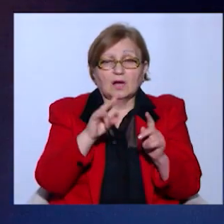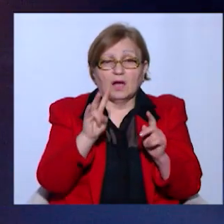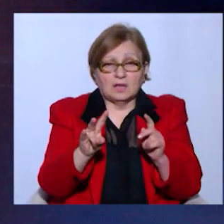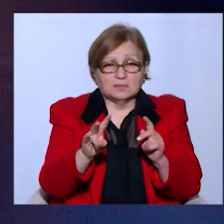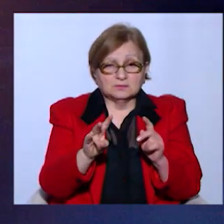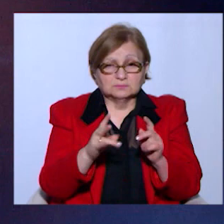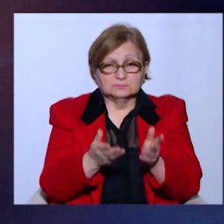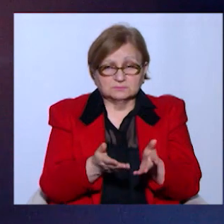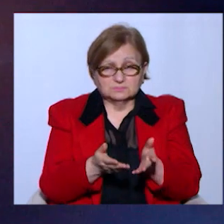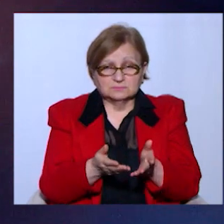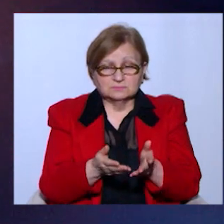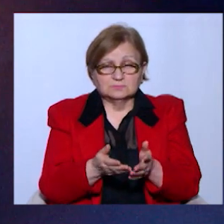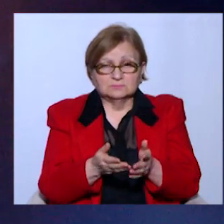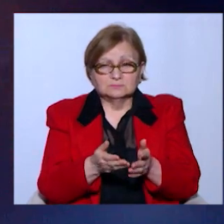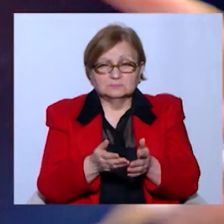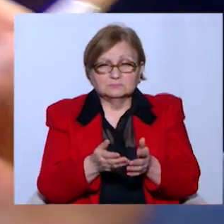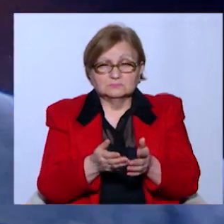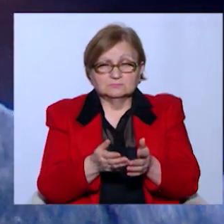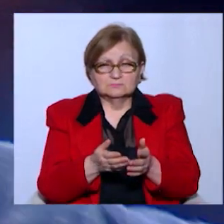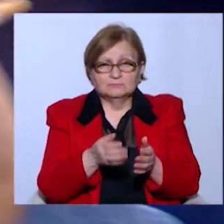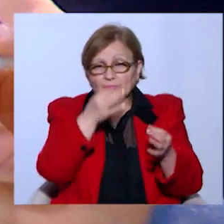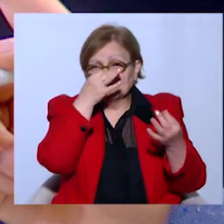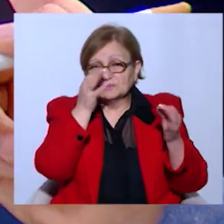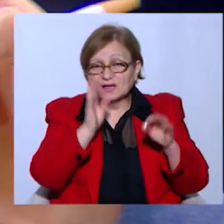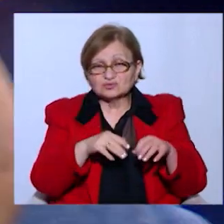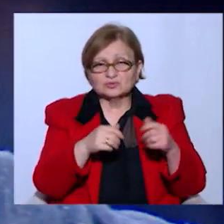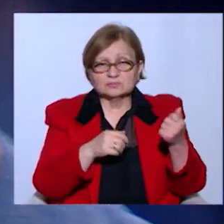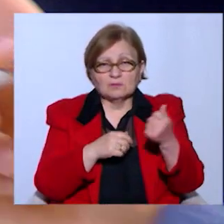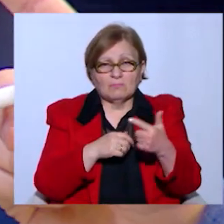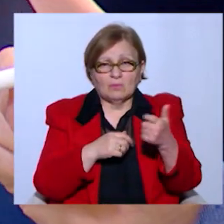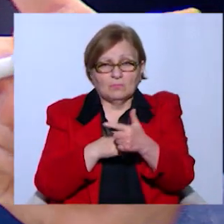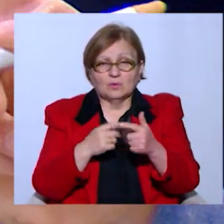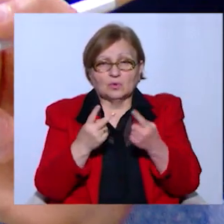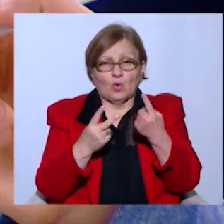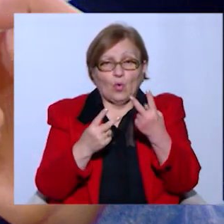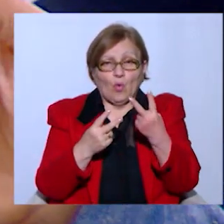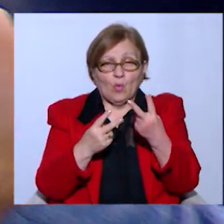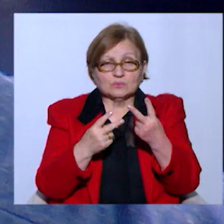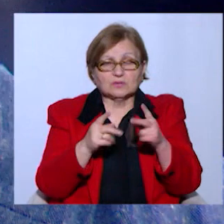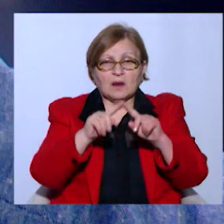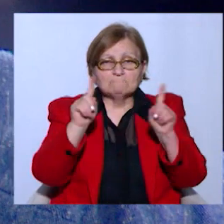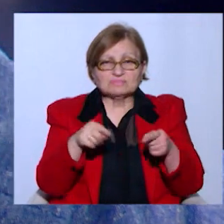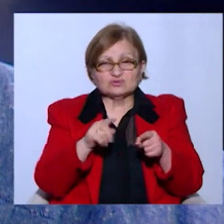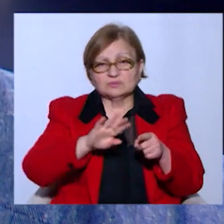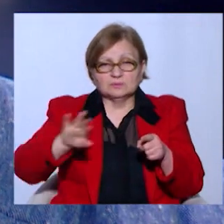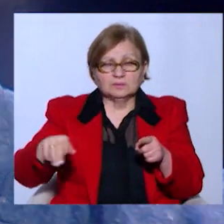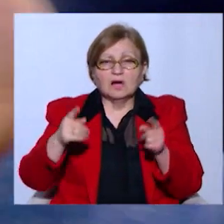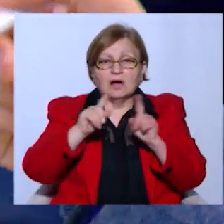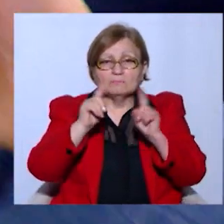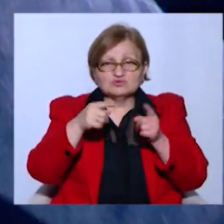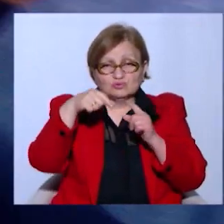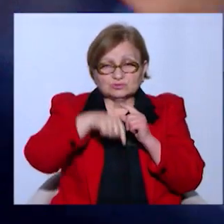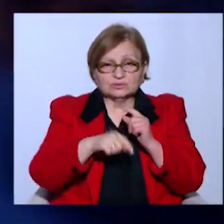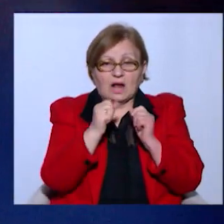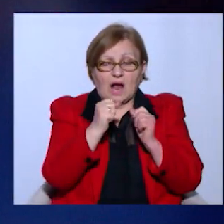მიიღება. ხოლო დარჩენილი ყოველი მეორე წევრიდან 2 რომ გავიტანოთ ჩხილებს გარეთ, ჩხილებში დარჩება